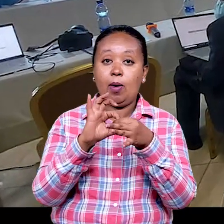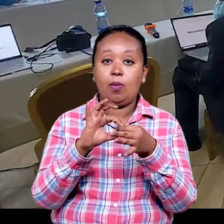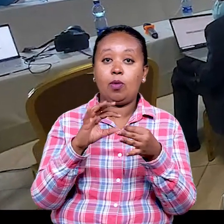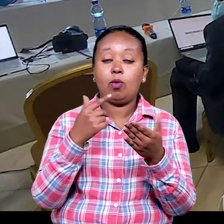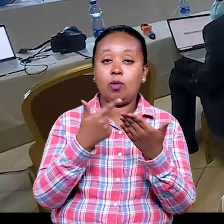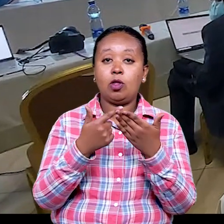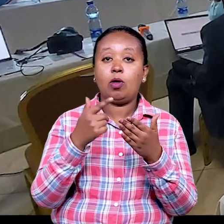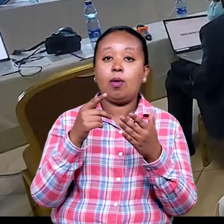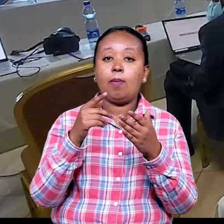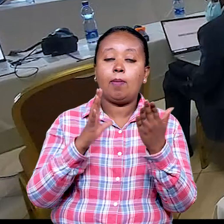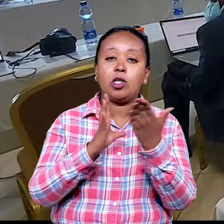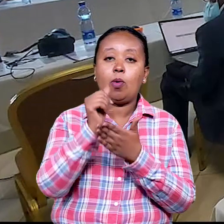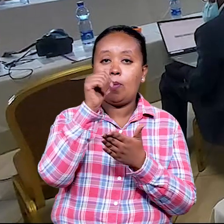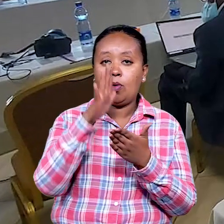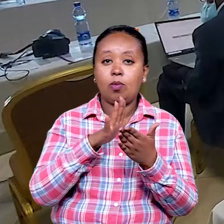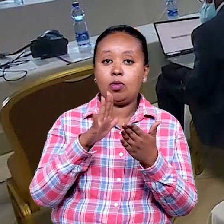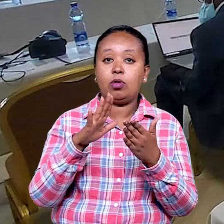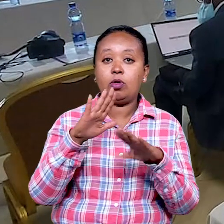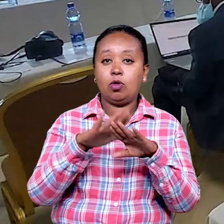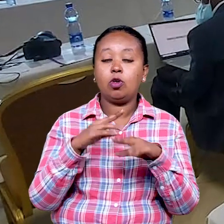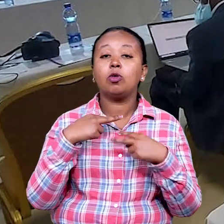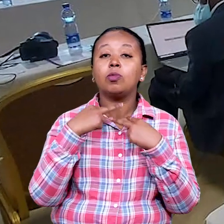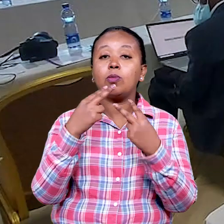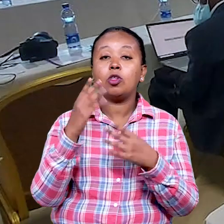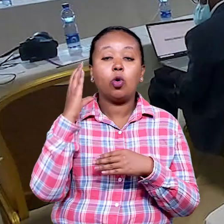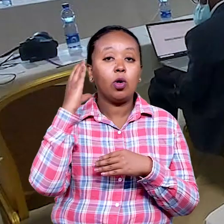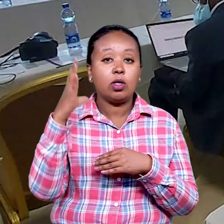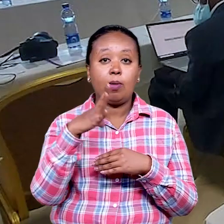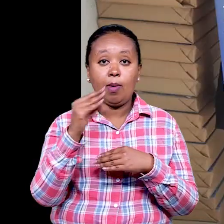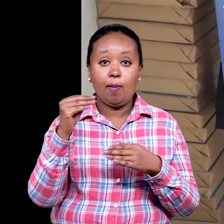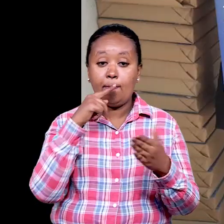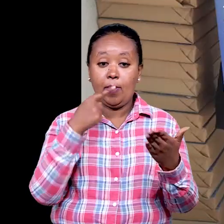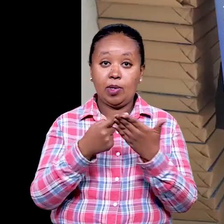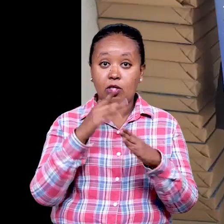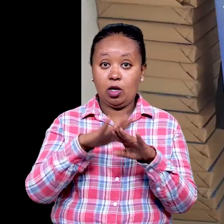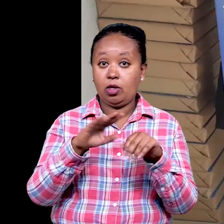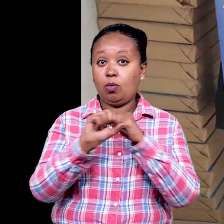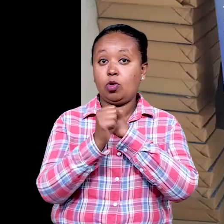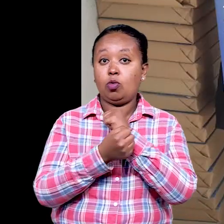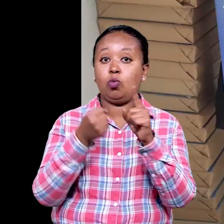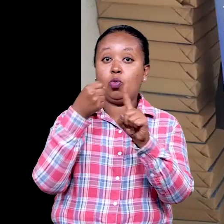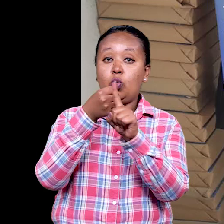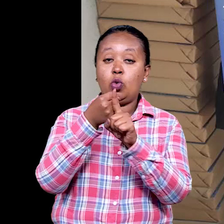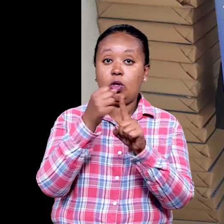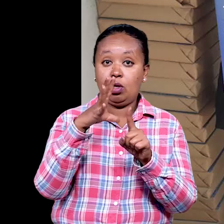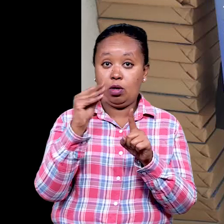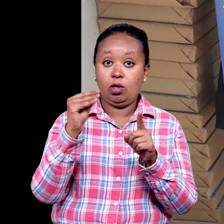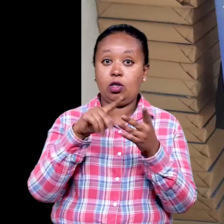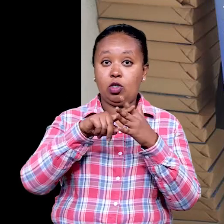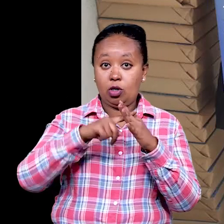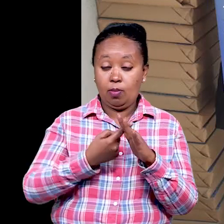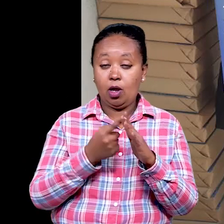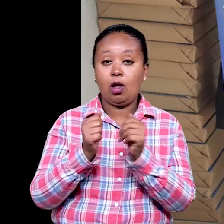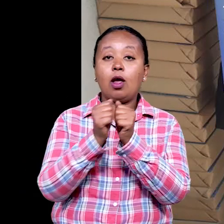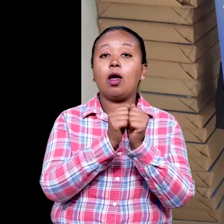ማህበራት ህብረት ነው። ህብረቱ በሰብአዊ መብቶች ላይ የሚሰሩ የሲቪል ማህበራት ድምጻቸው እንዲሰማና በማስረጃ ላይ የተመሰረተ ሙግትና